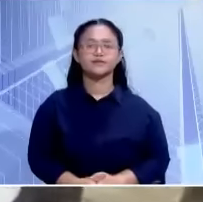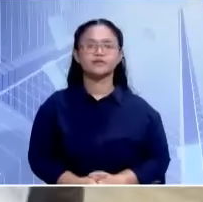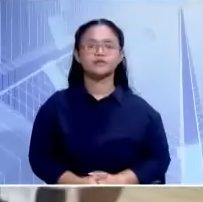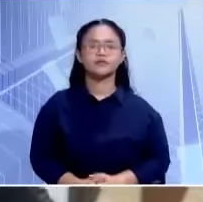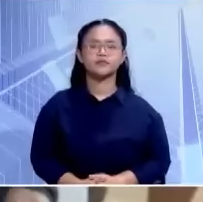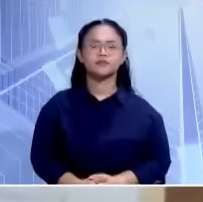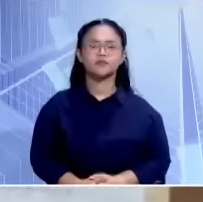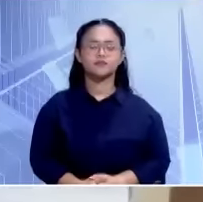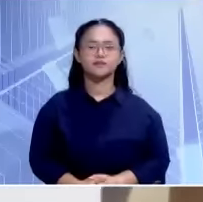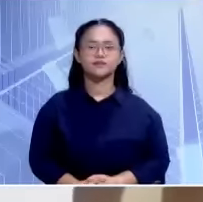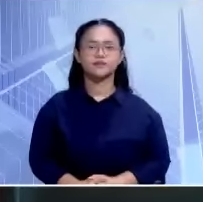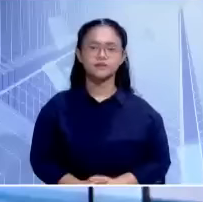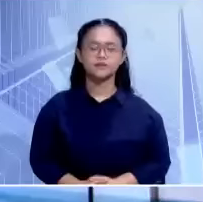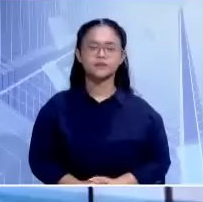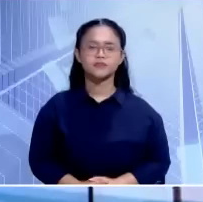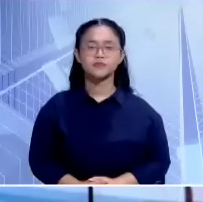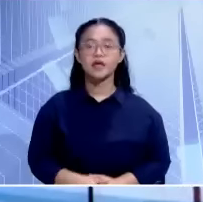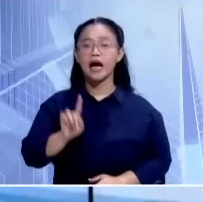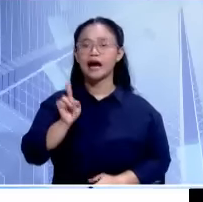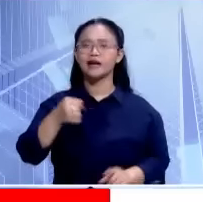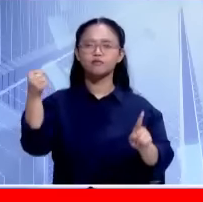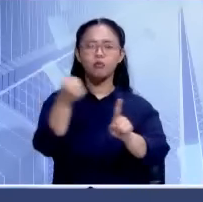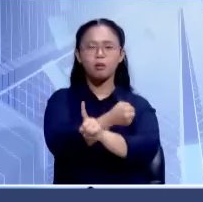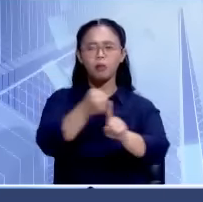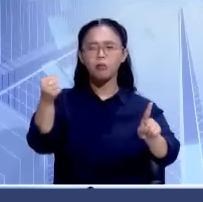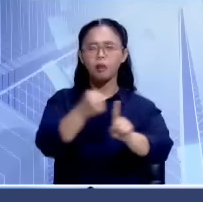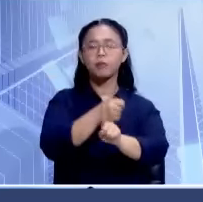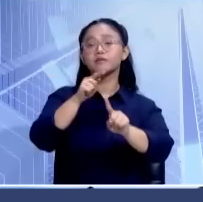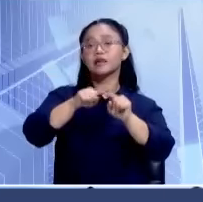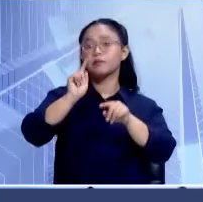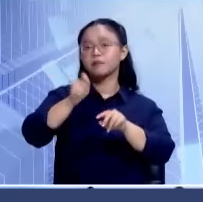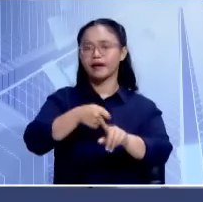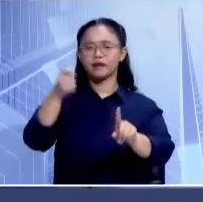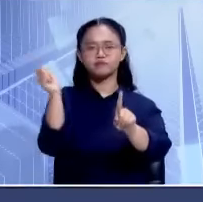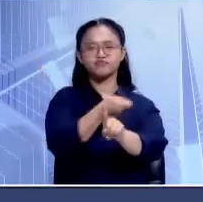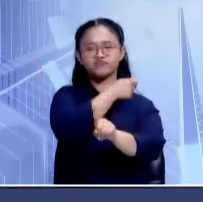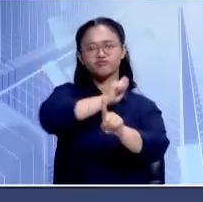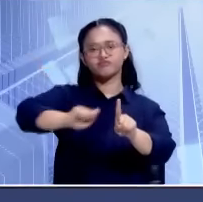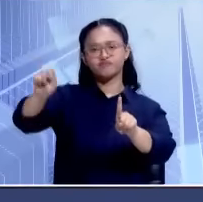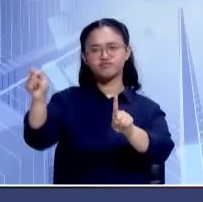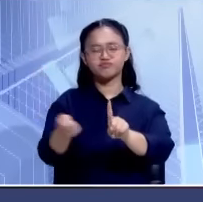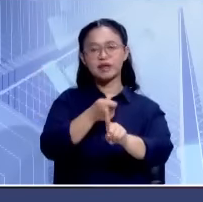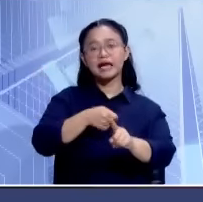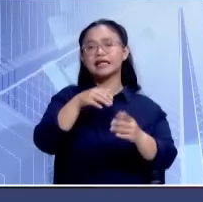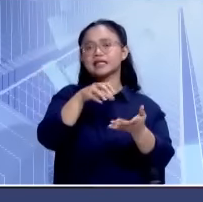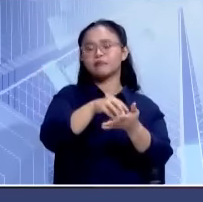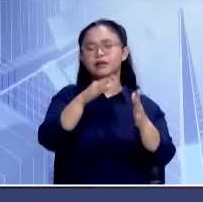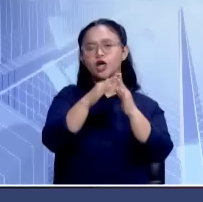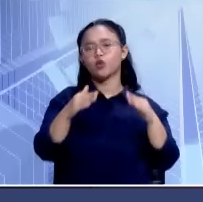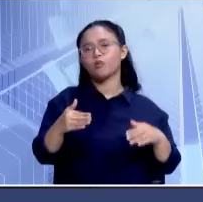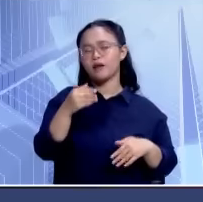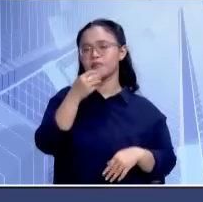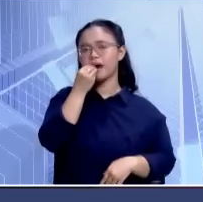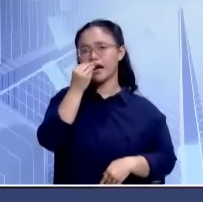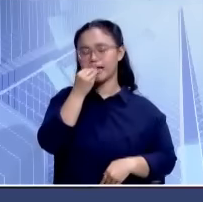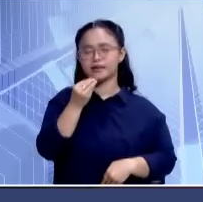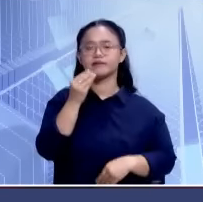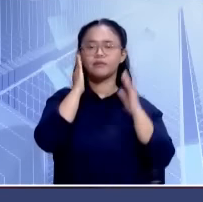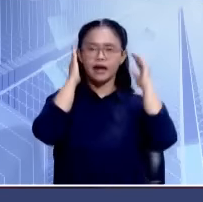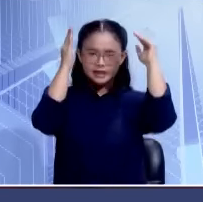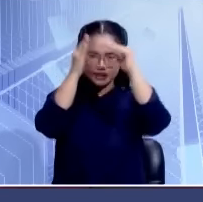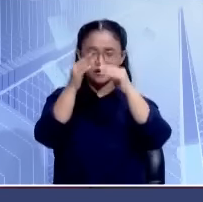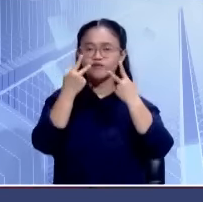Heriawan, iNews Mobile. Pemirsa, aksi penganiayaan menggunakan senjata tajam di salah satu rumah makan di Kota Makassar viral